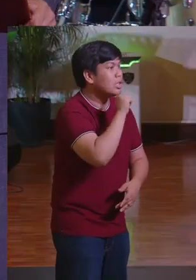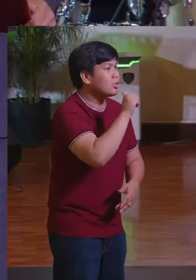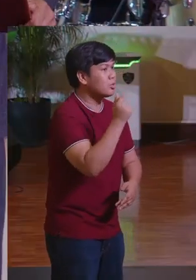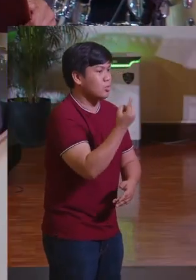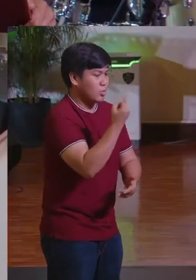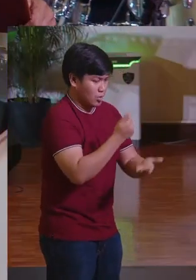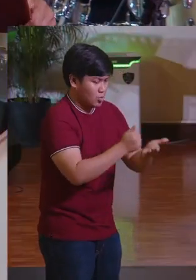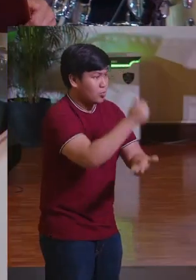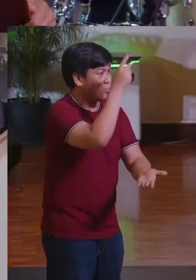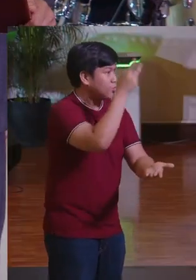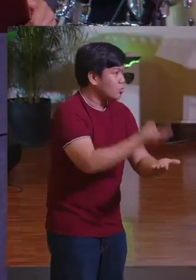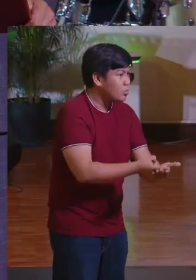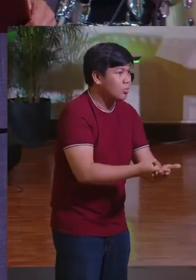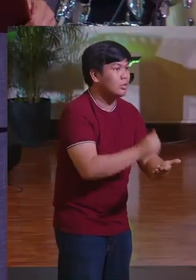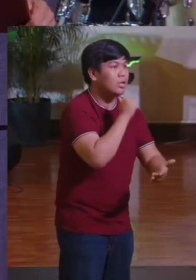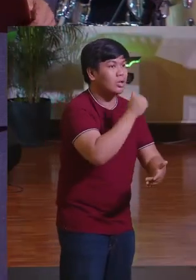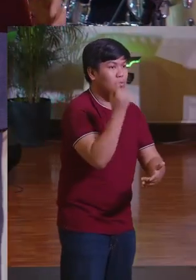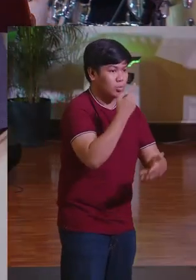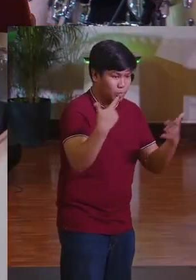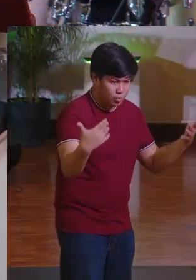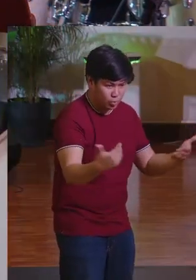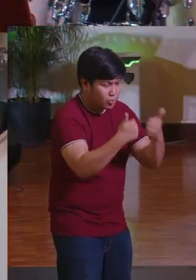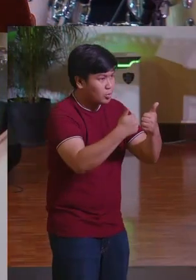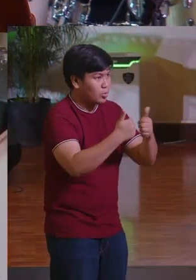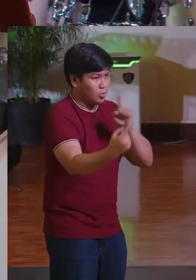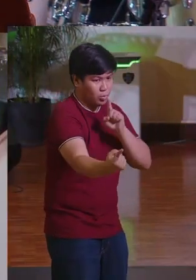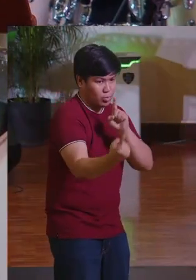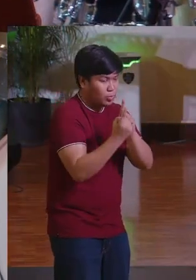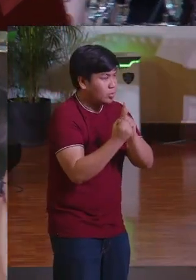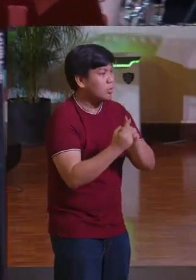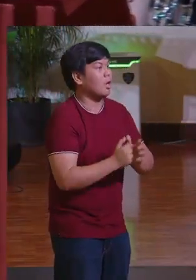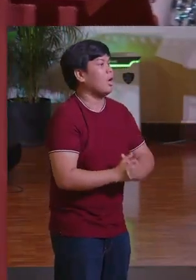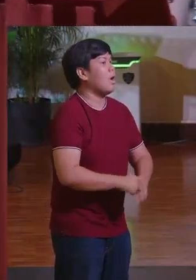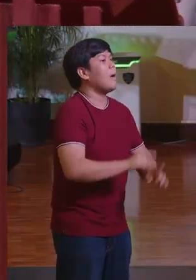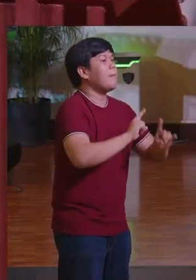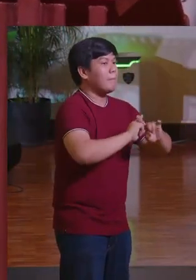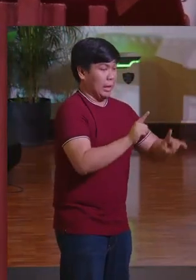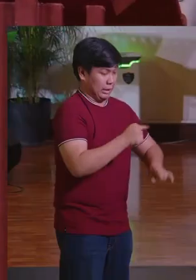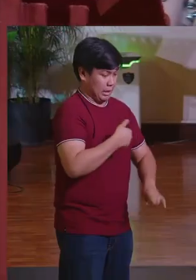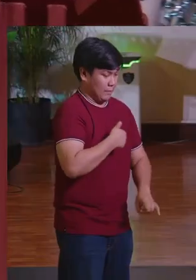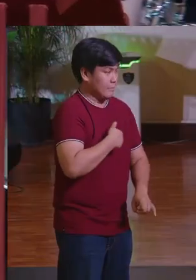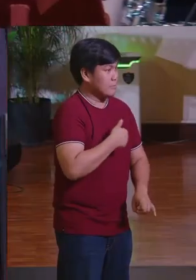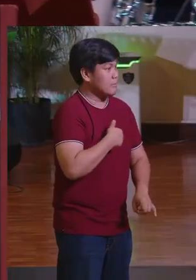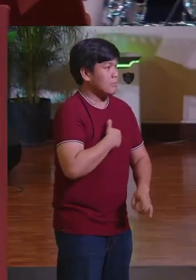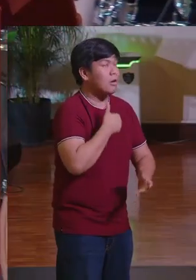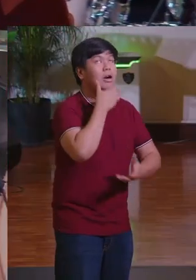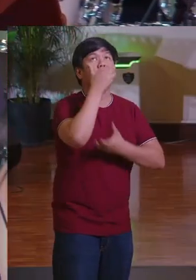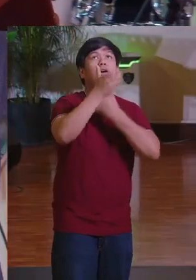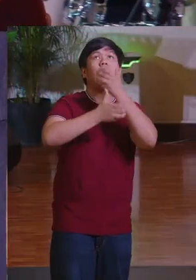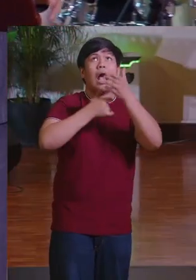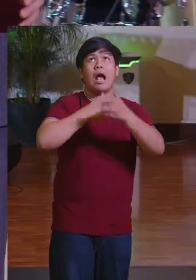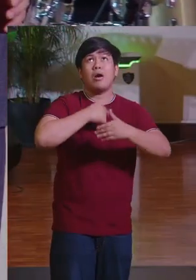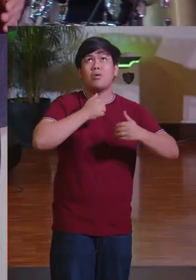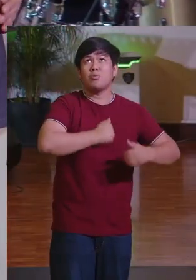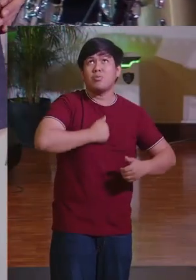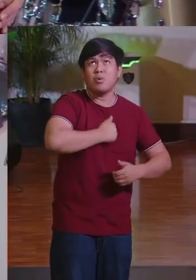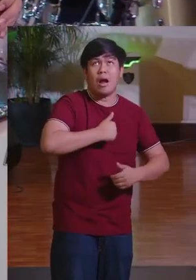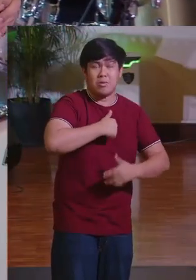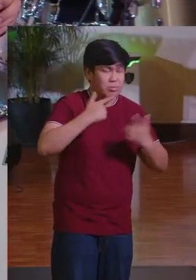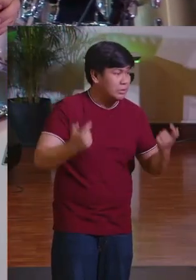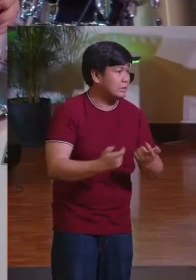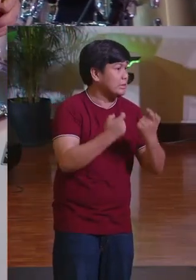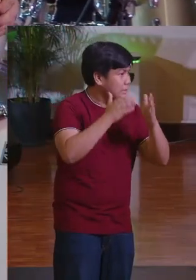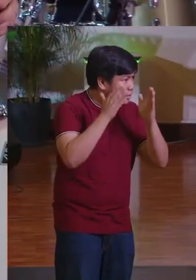hindi lamang sa komprontasyon, maging sa pag-amin ng isang lingkod ng Diyos, ng isang mananampalataya. Ang